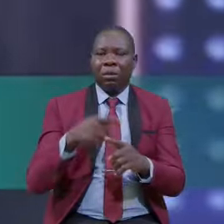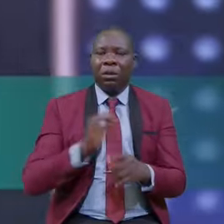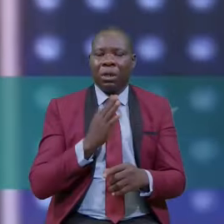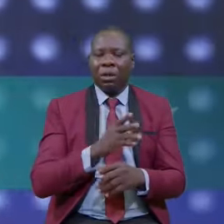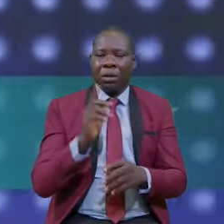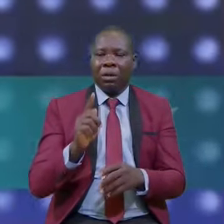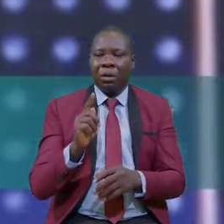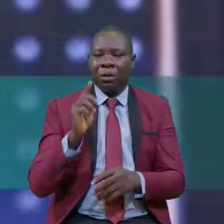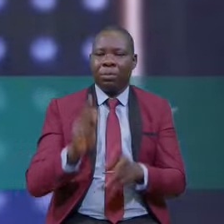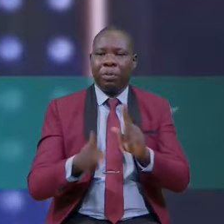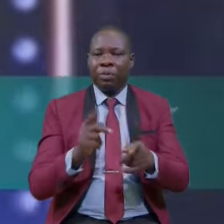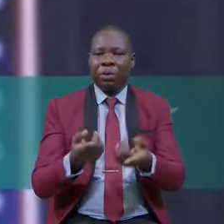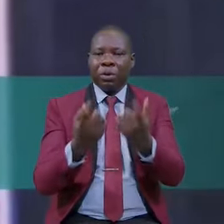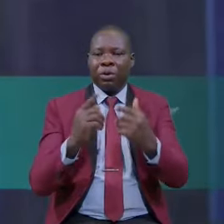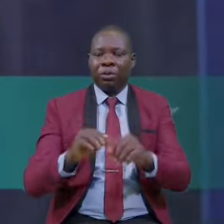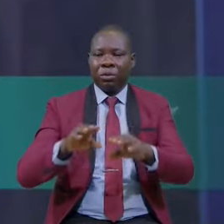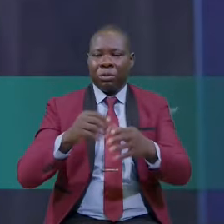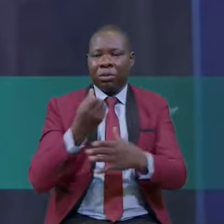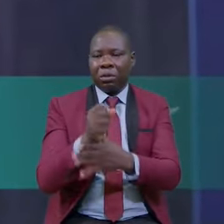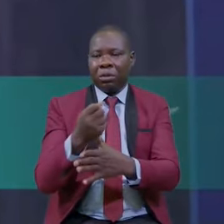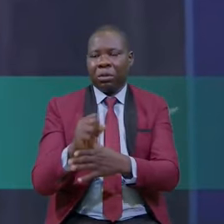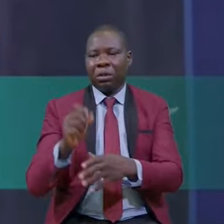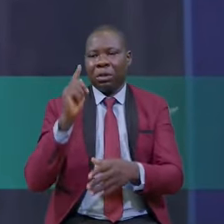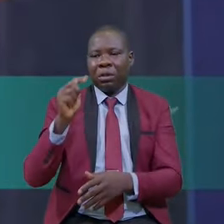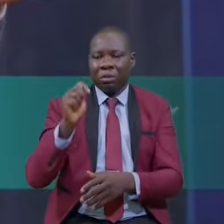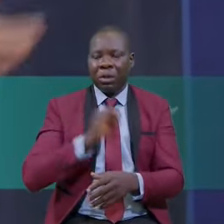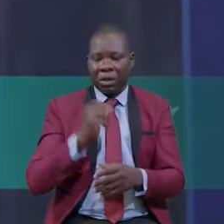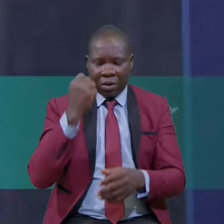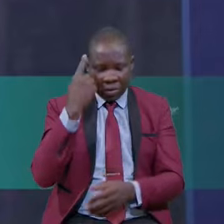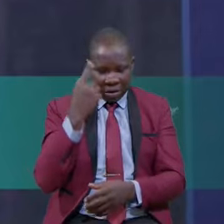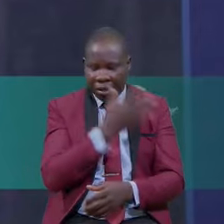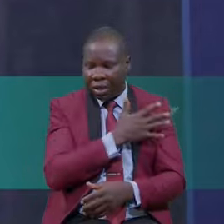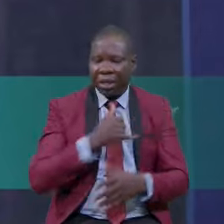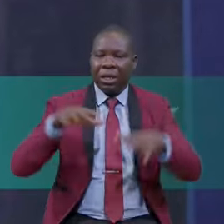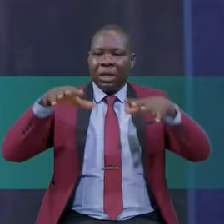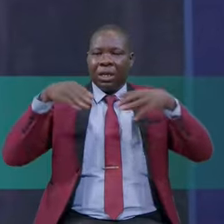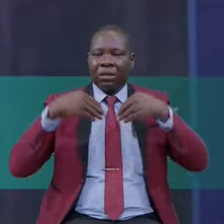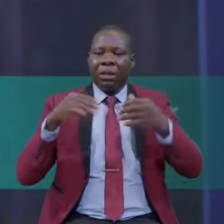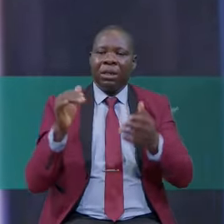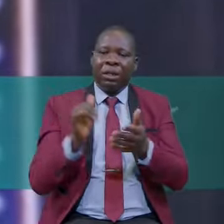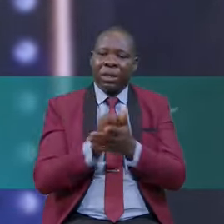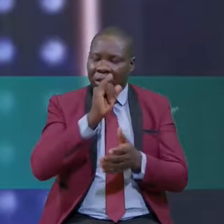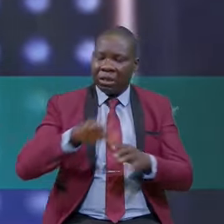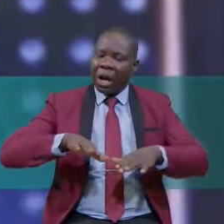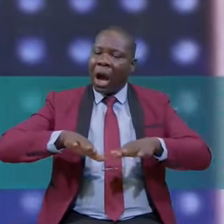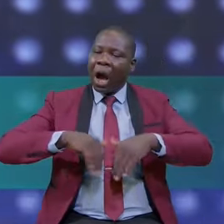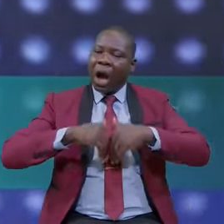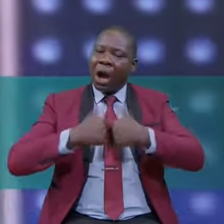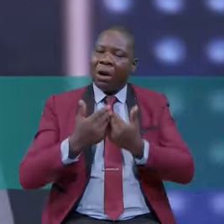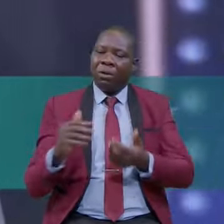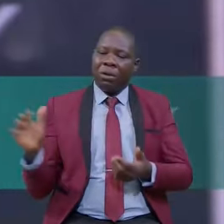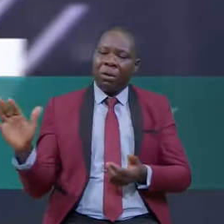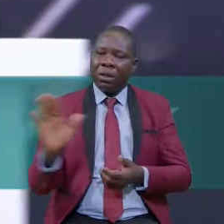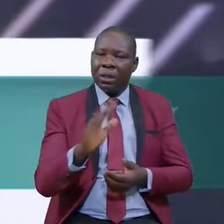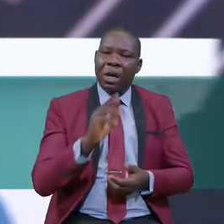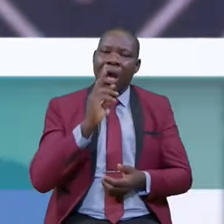testimony, I understand. Je comprends. Et j'accepte. Where they are. C'est là où ils sont. Et il dit, I